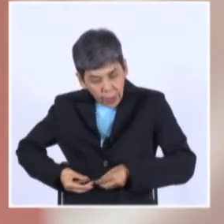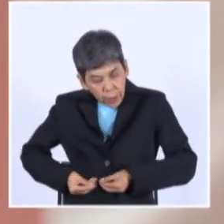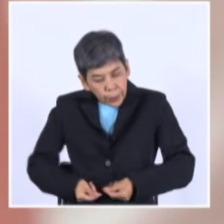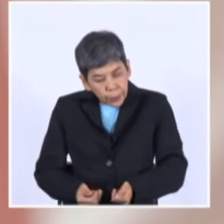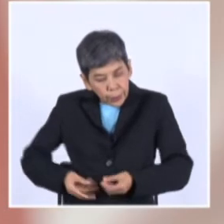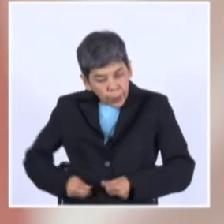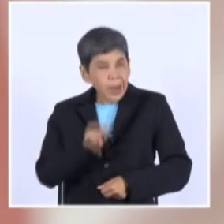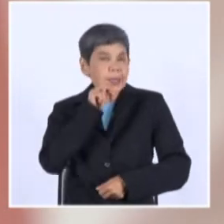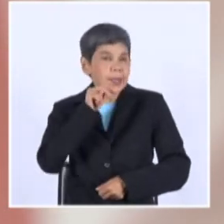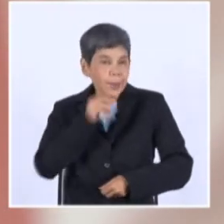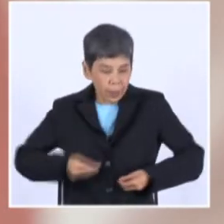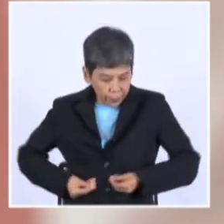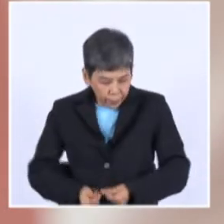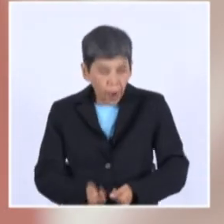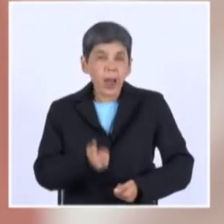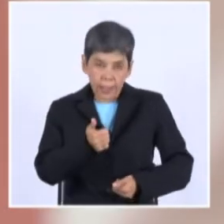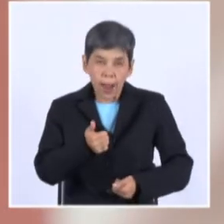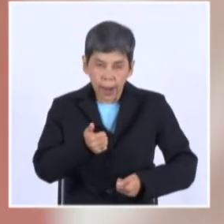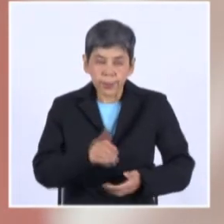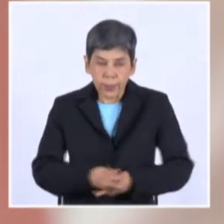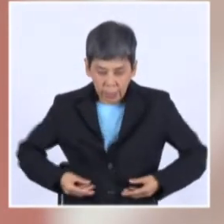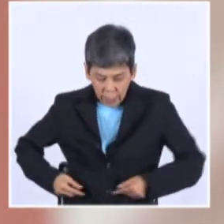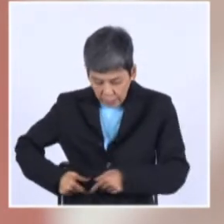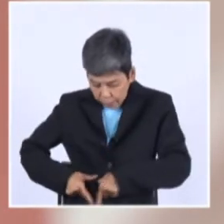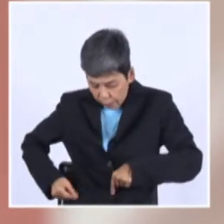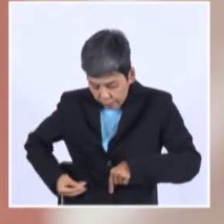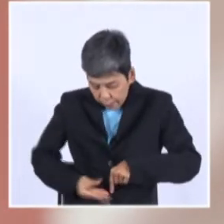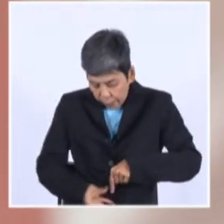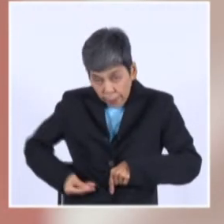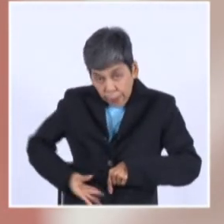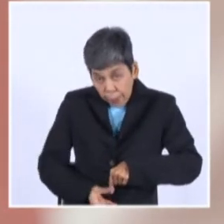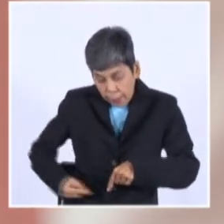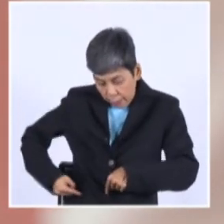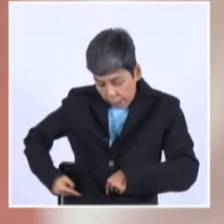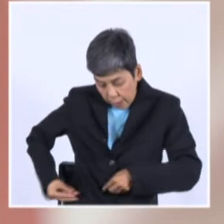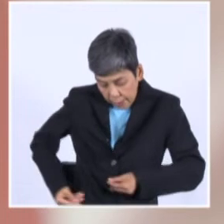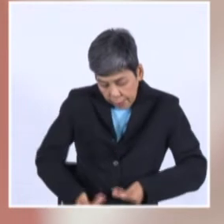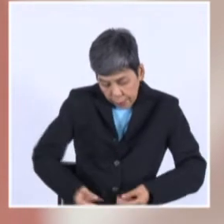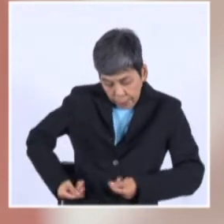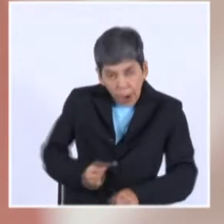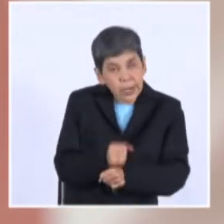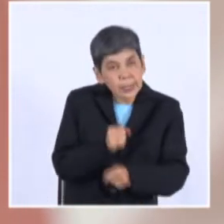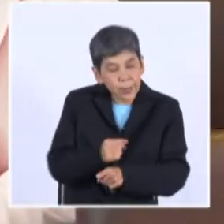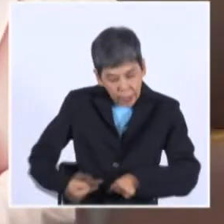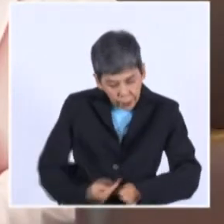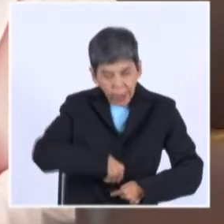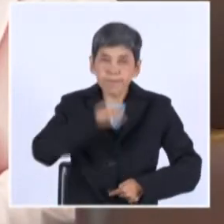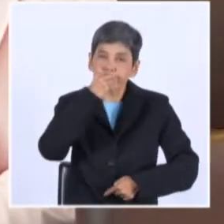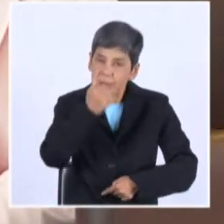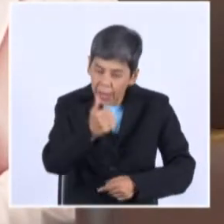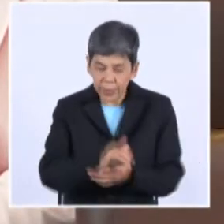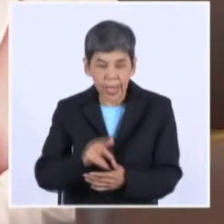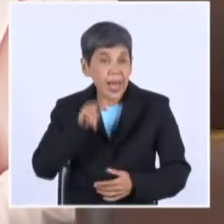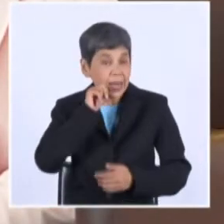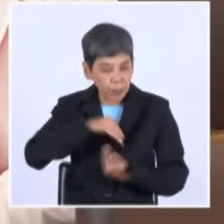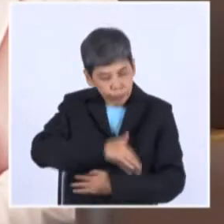ากทั้งตับขวาและตับซ้ายเนี่ยนะครับตับขวาเข้าลำไส้ตับขวาตับซ้ายเนี่ยเข้ากระเพาะอาหารนะครับแล้วน้ำดีก็ไ